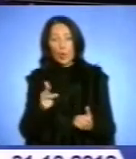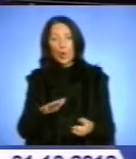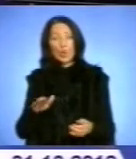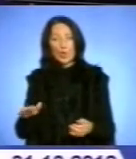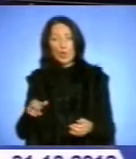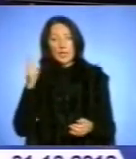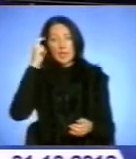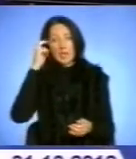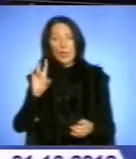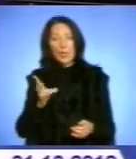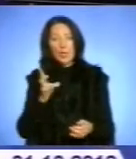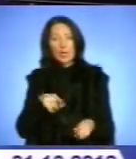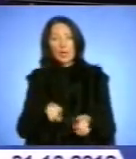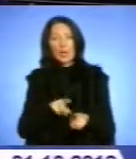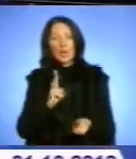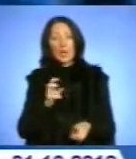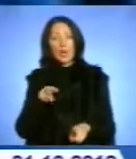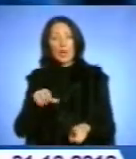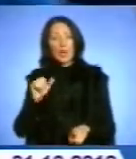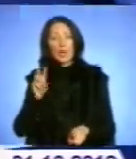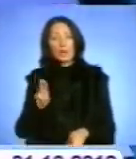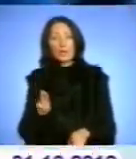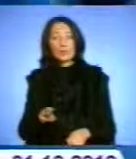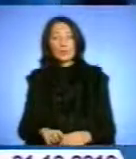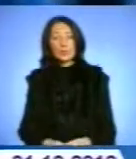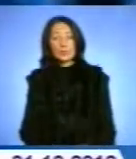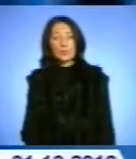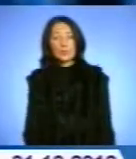– з Києва, Миколаєва та Калуша.